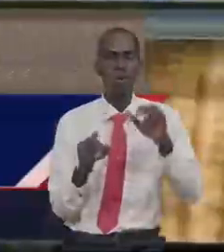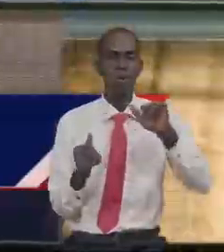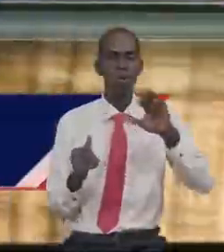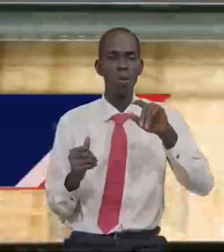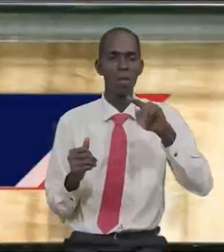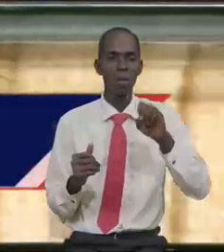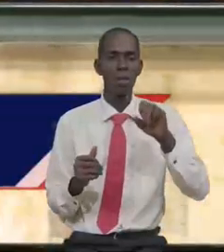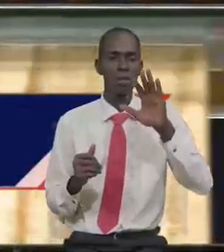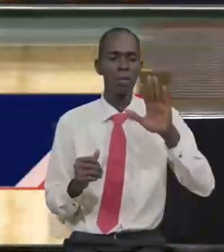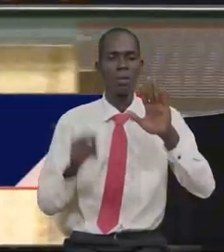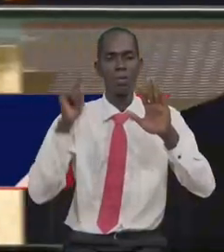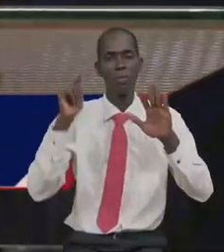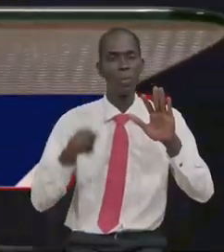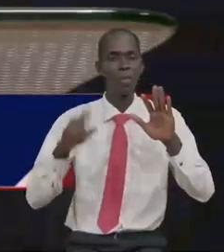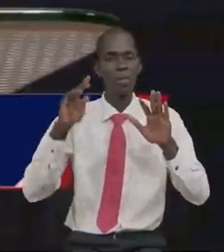17.